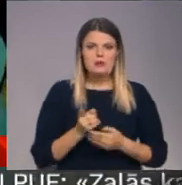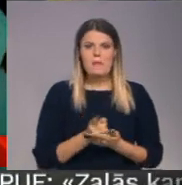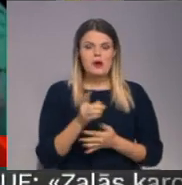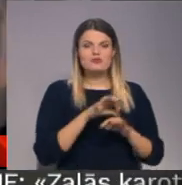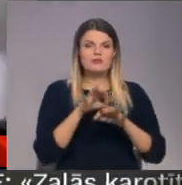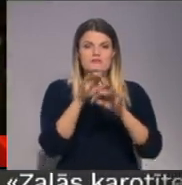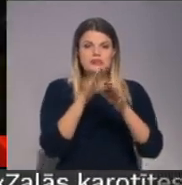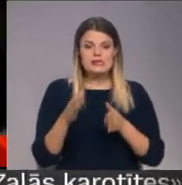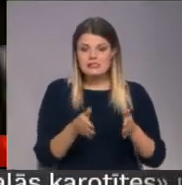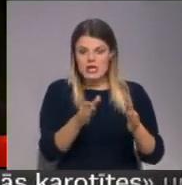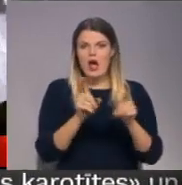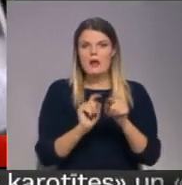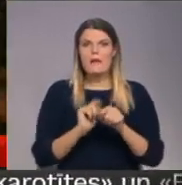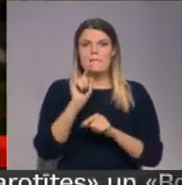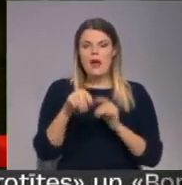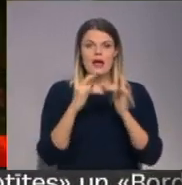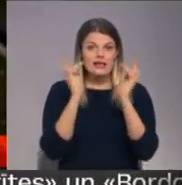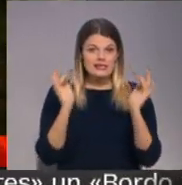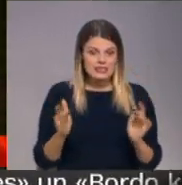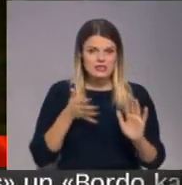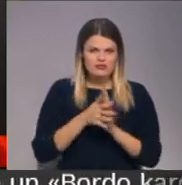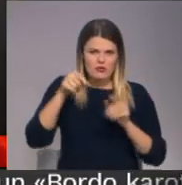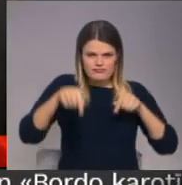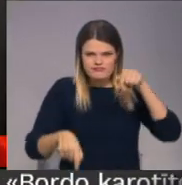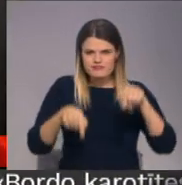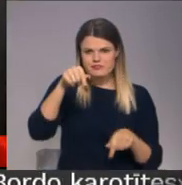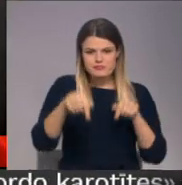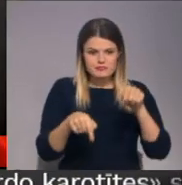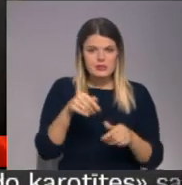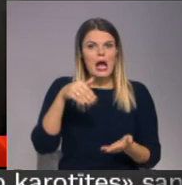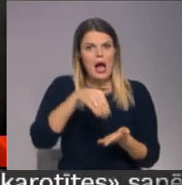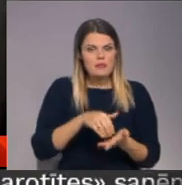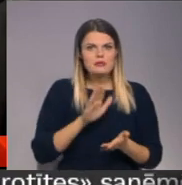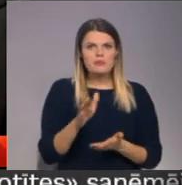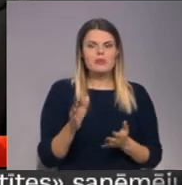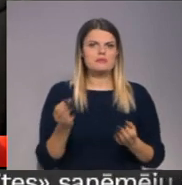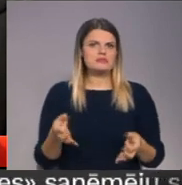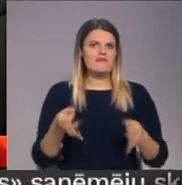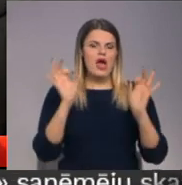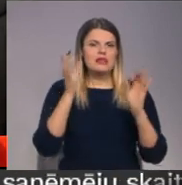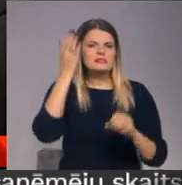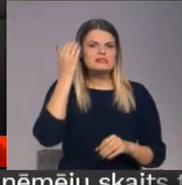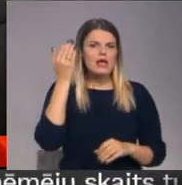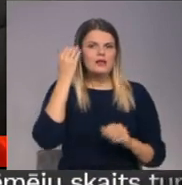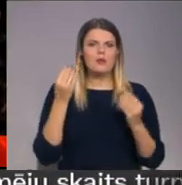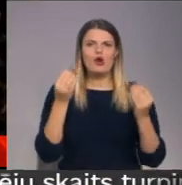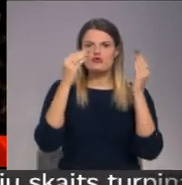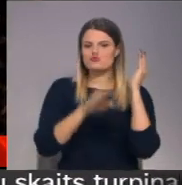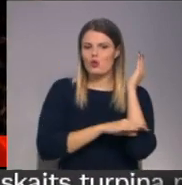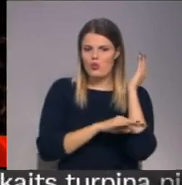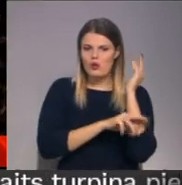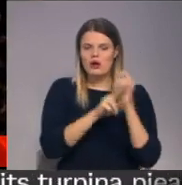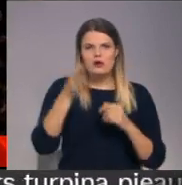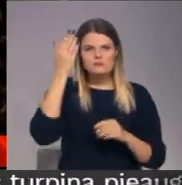pat taciņām, bet arī pāri tiltiņiem un cauri brikšņiem, liekot apstāties pie ievērojamākajiem senajiem Dižkokiem, kas